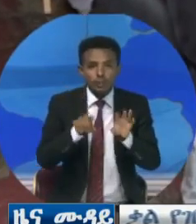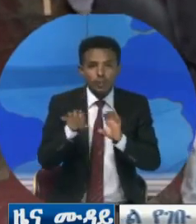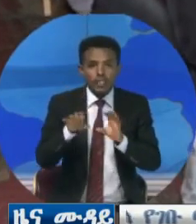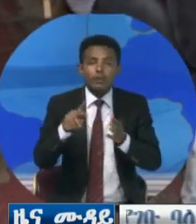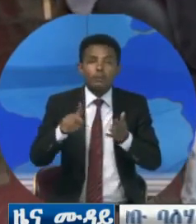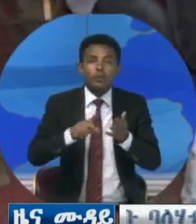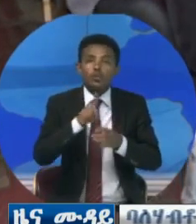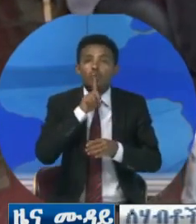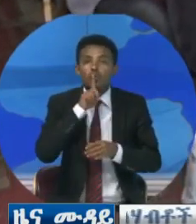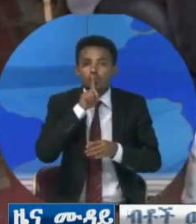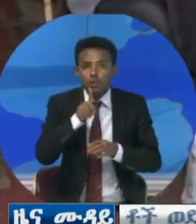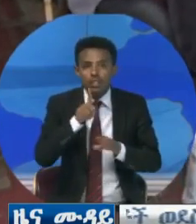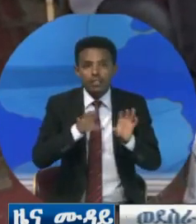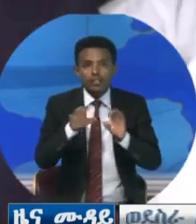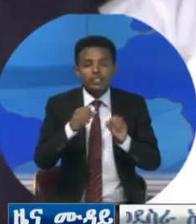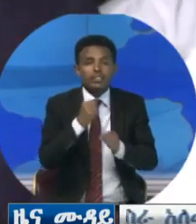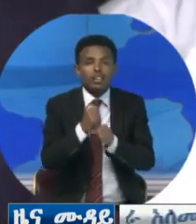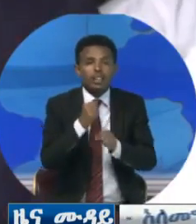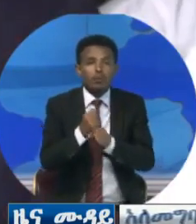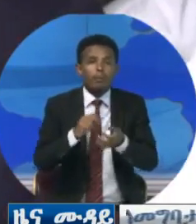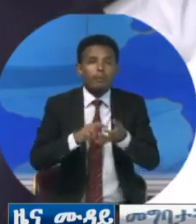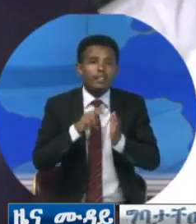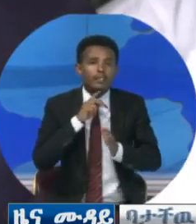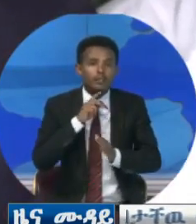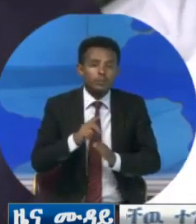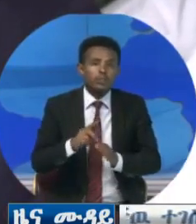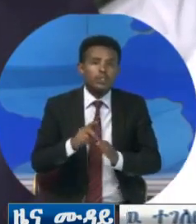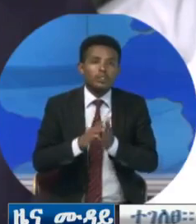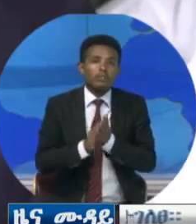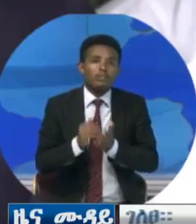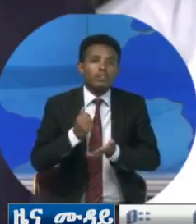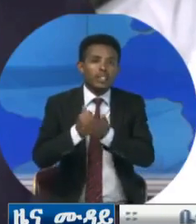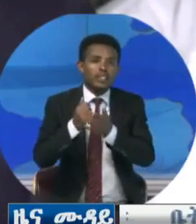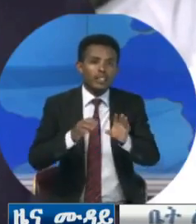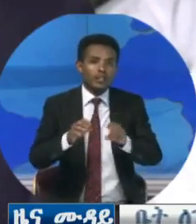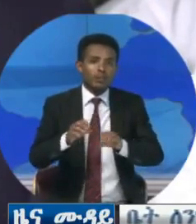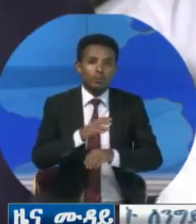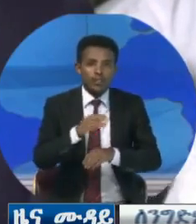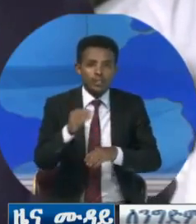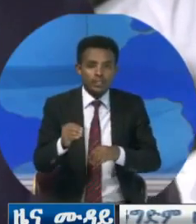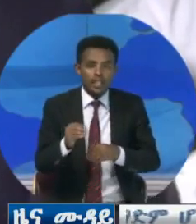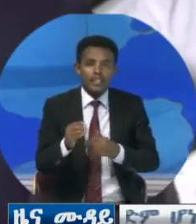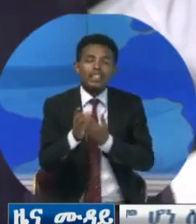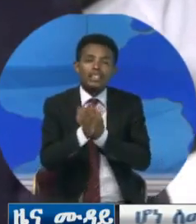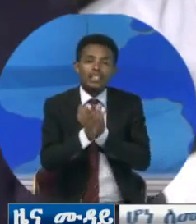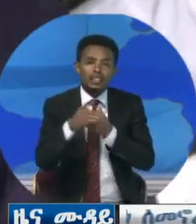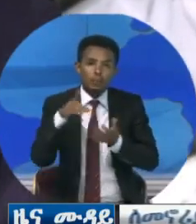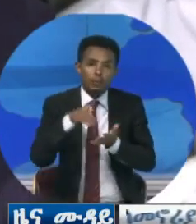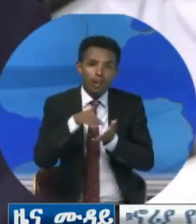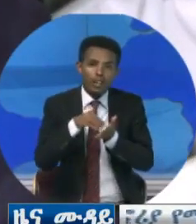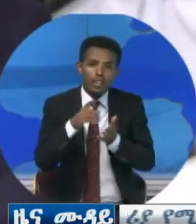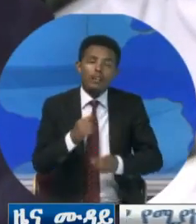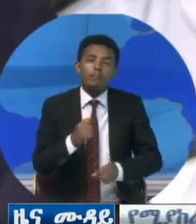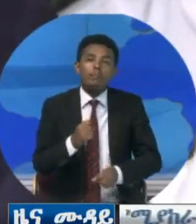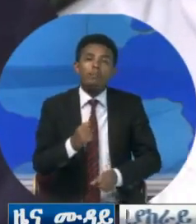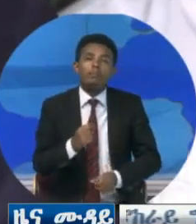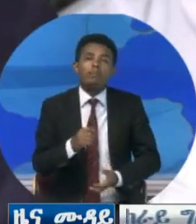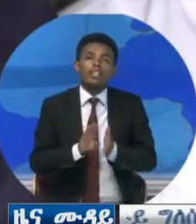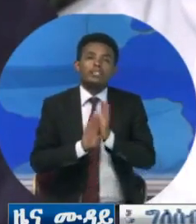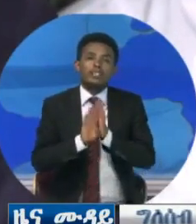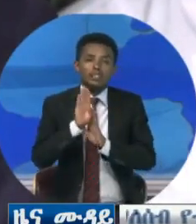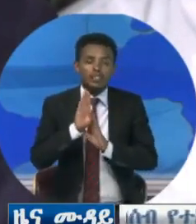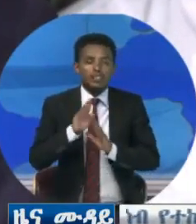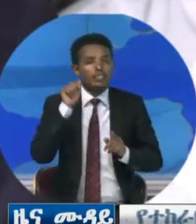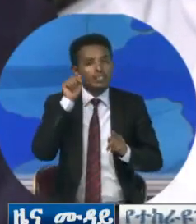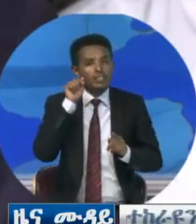እውን ሊያደርጉላት ይሰራሉ ማለት ነው። ራሳቸው ፈንድ ያደርጉና ከተማዋን ለማሳደግ የሚሰሩት ነገር ስለሚኖር እህት